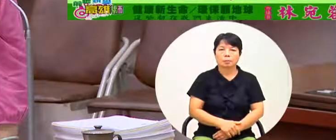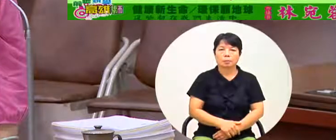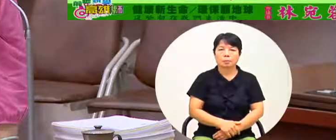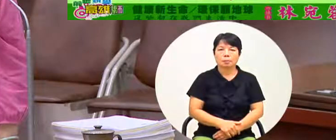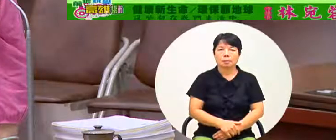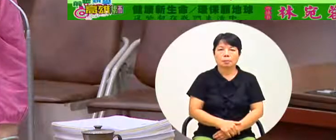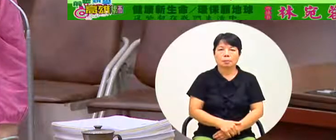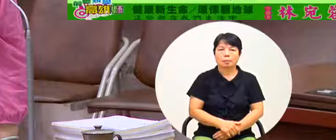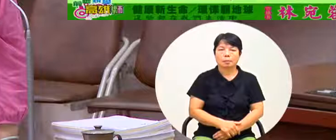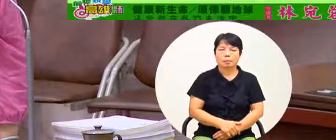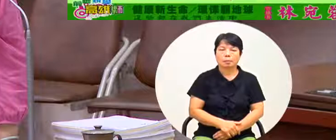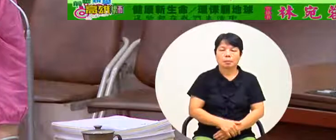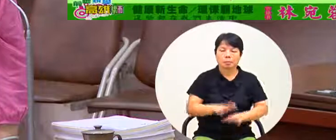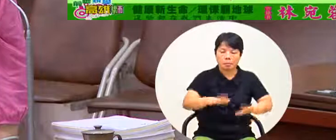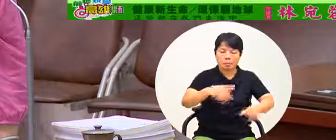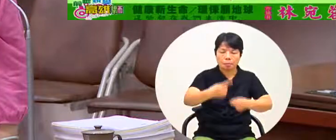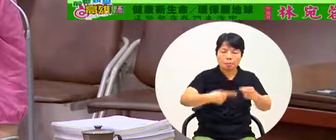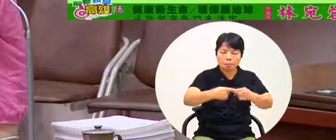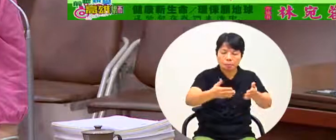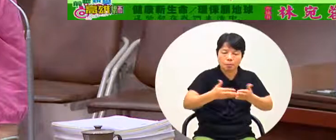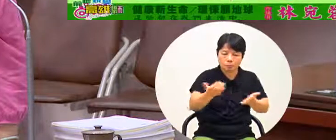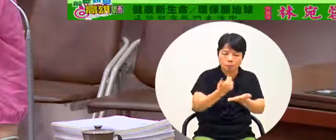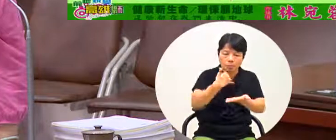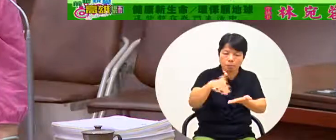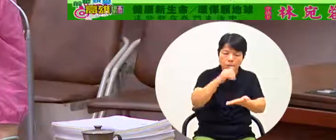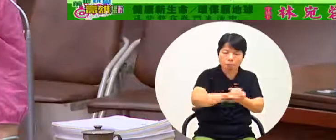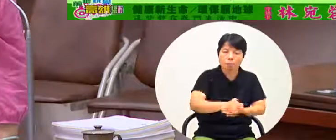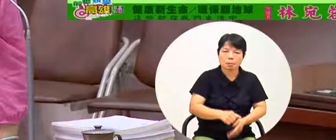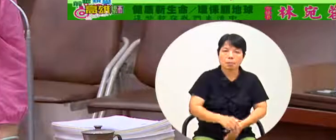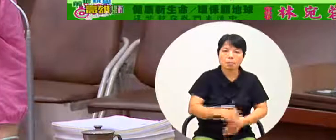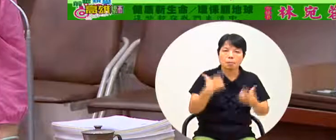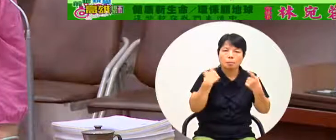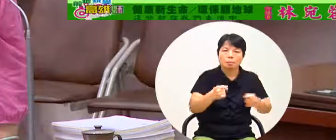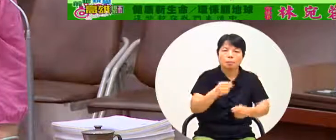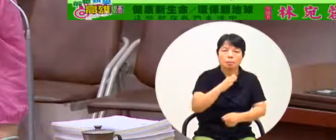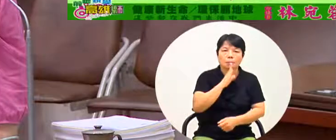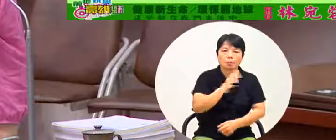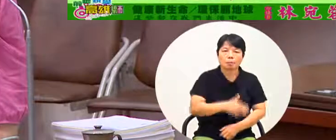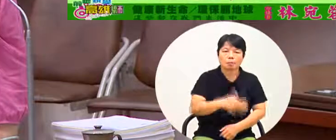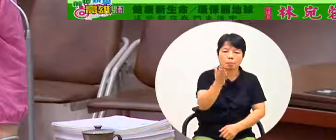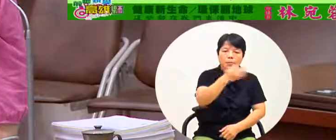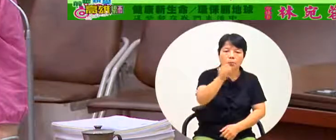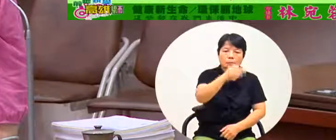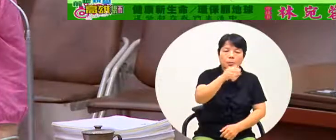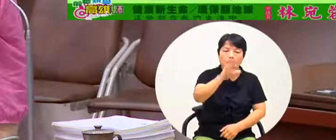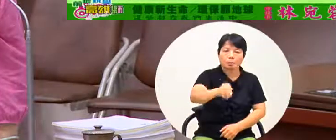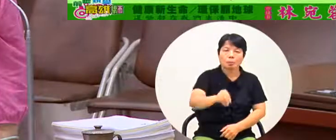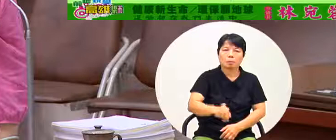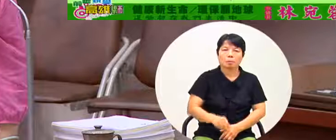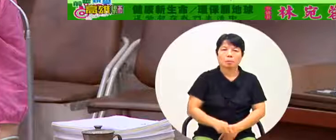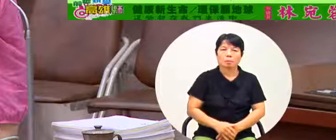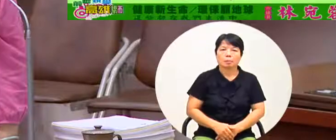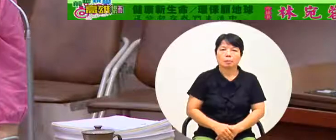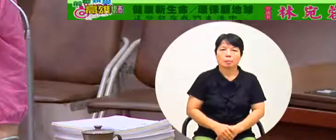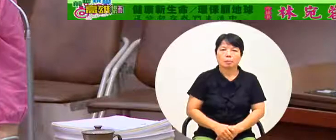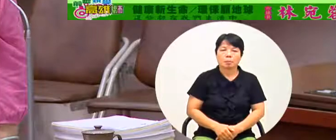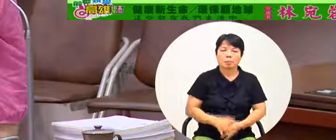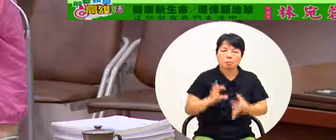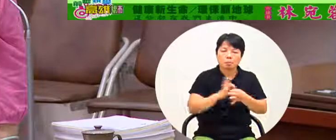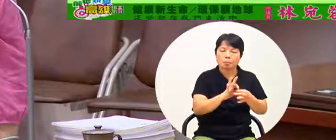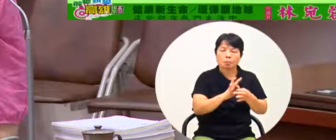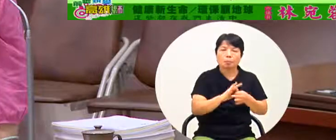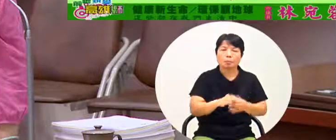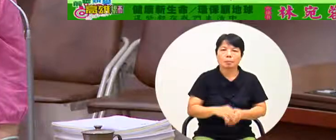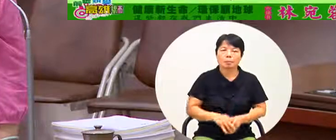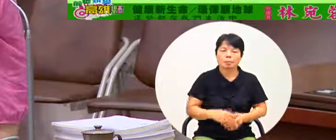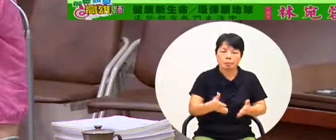今年要编的，哈、哦，原来编的是9000万，那但是为着哈、哦，我们要送明年的